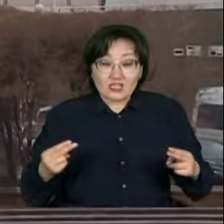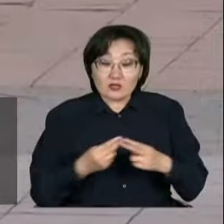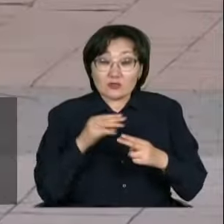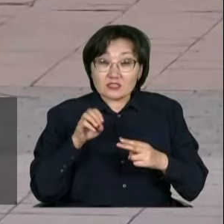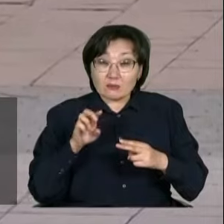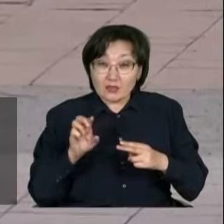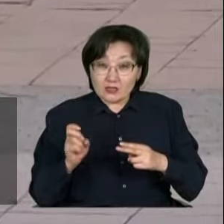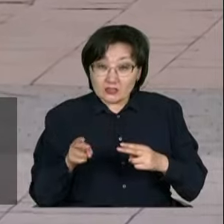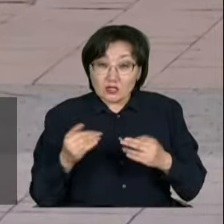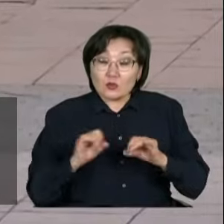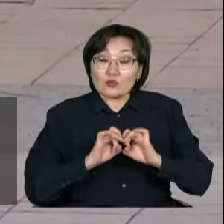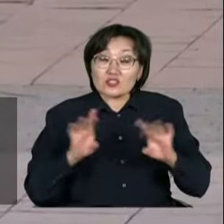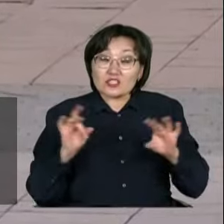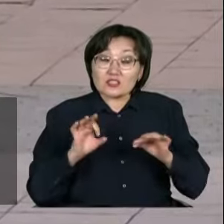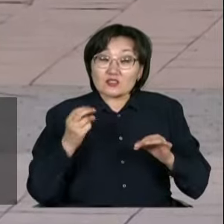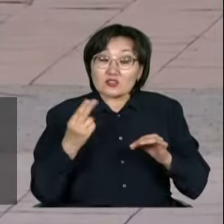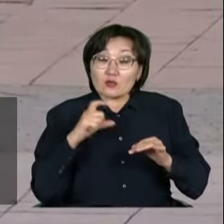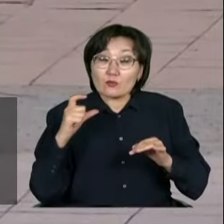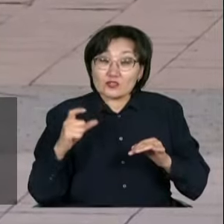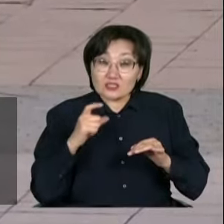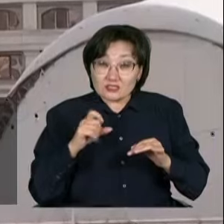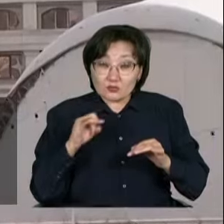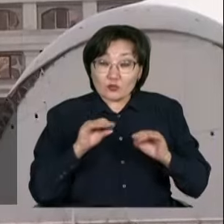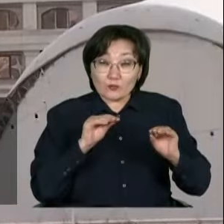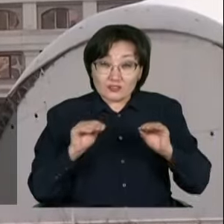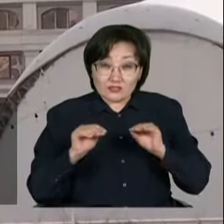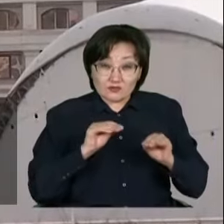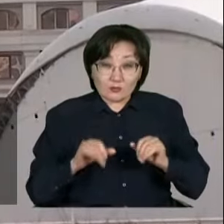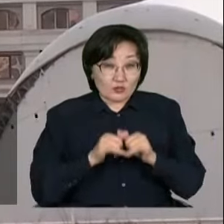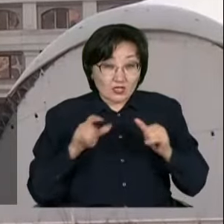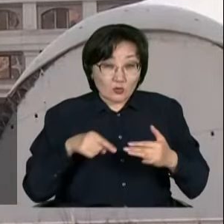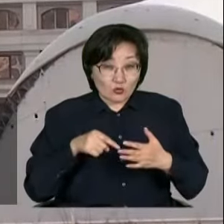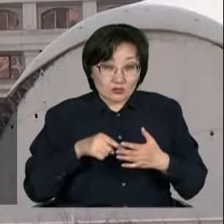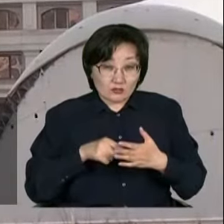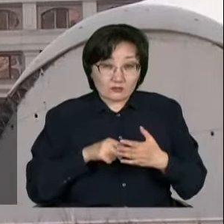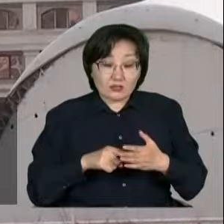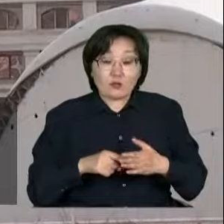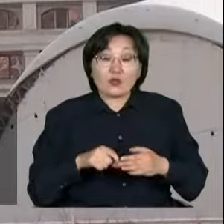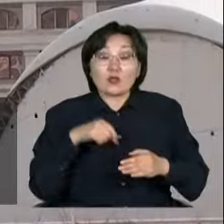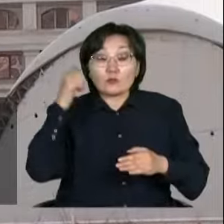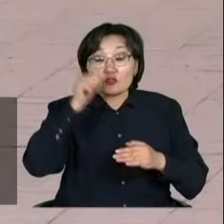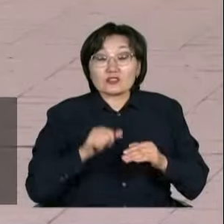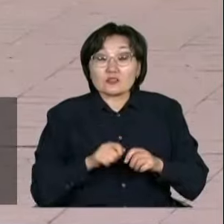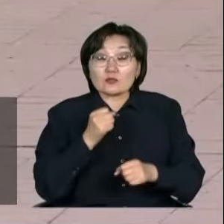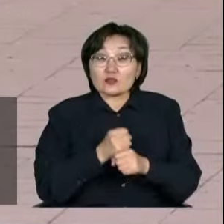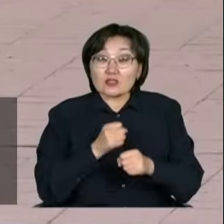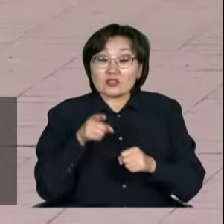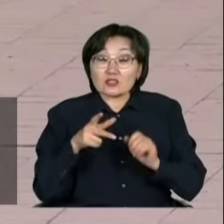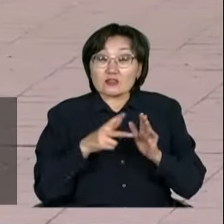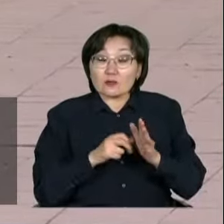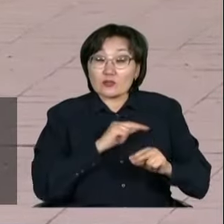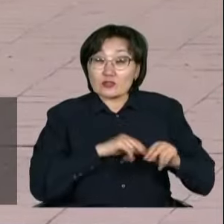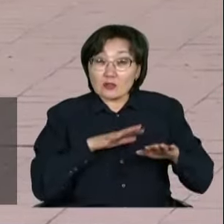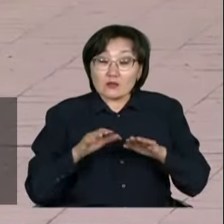Касымбек. Он сегодня рассказал о социально-экономическом и инфраструктурном развитии города. За год создано 1800 рабочих мест в